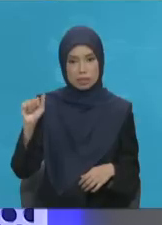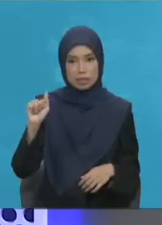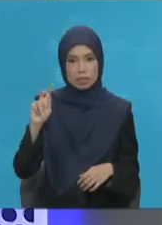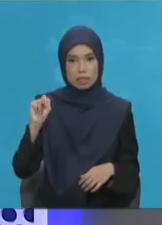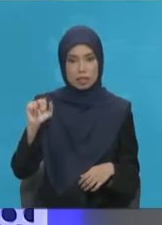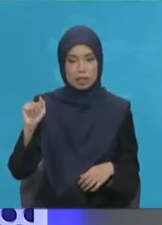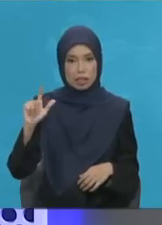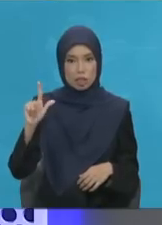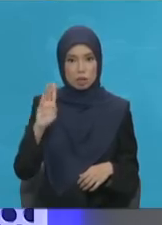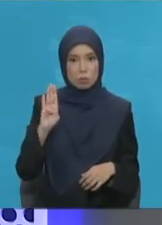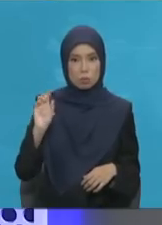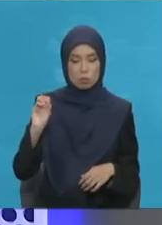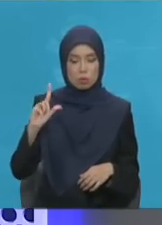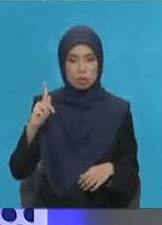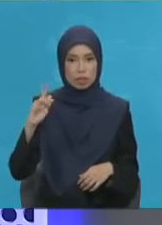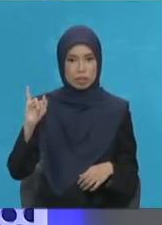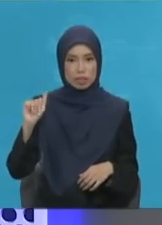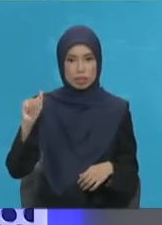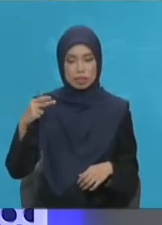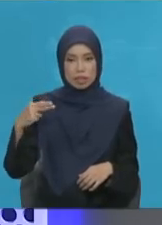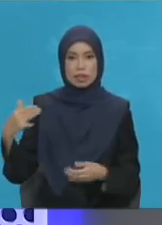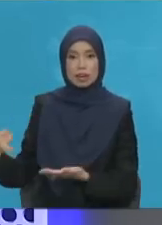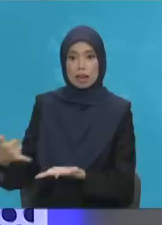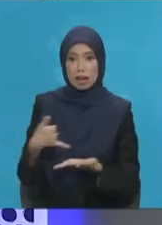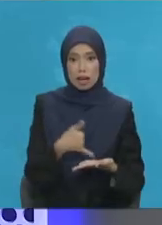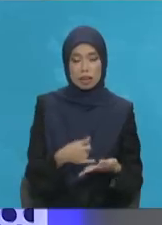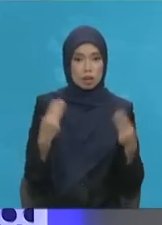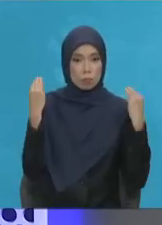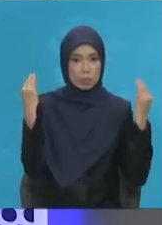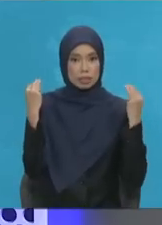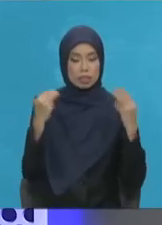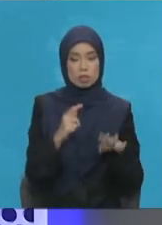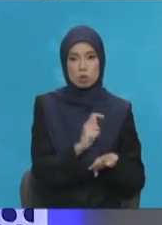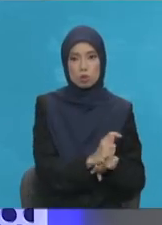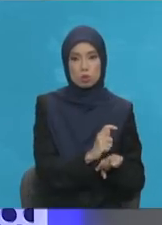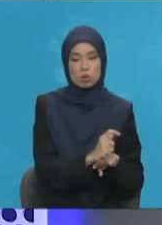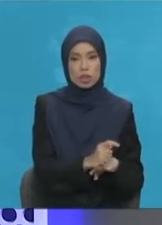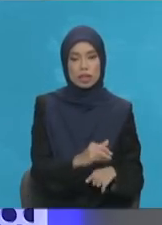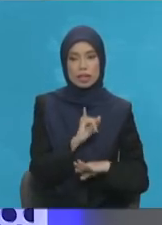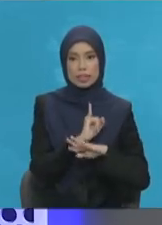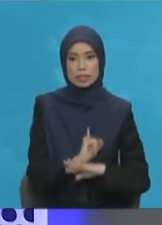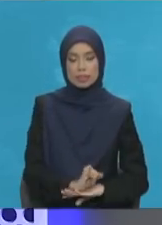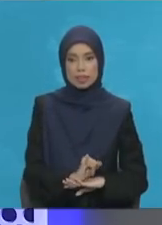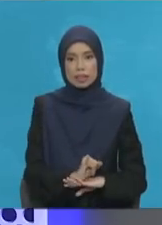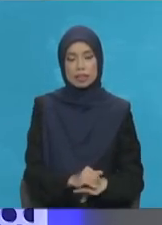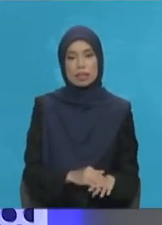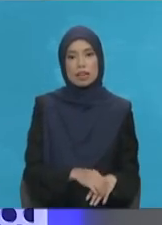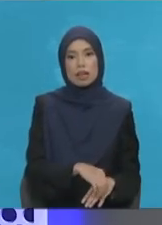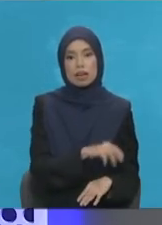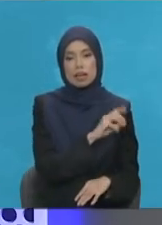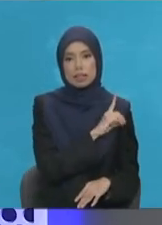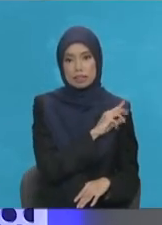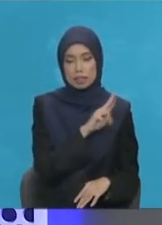ke majelis istiadat menerima tanda diraja dan pertunangan di raja di Istana Nurul Iman